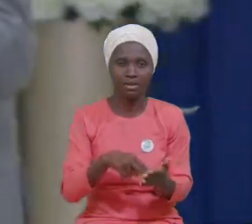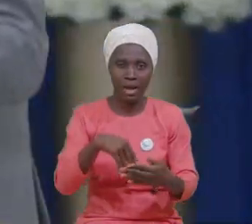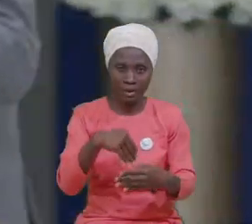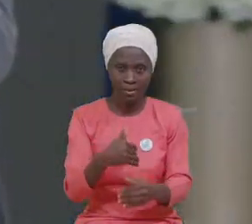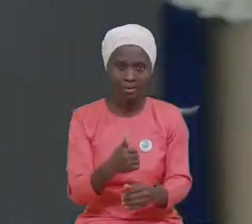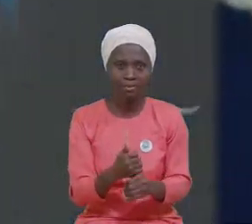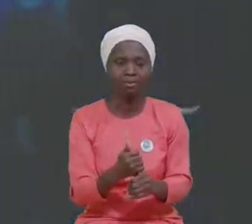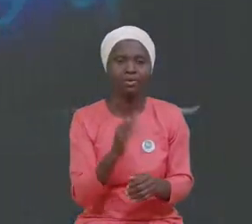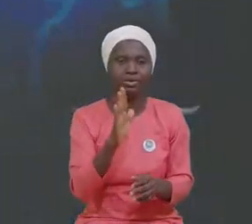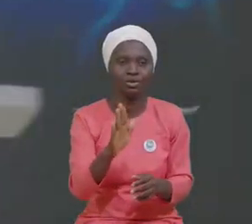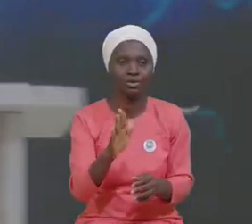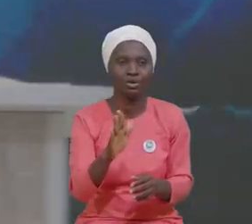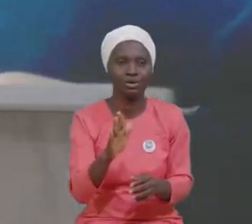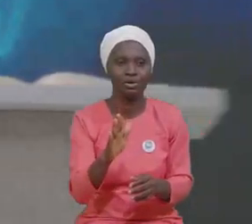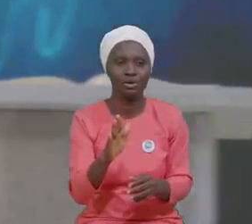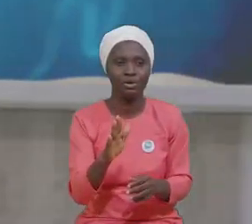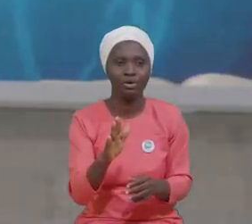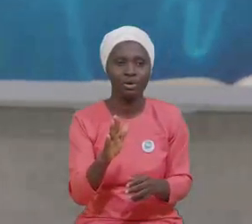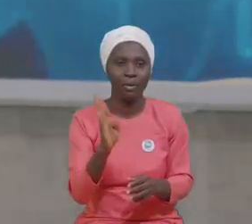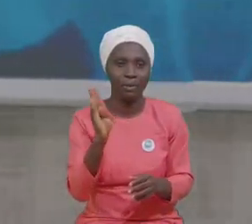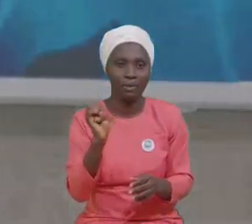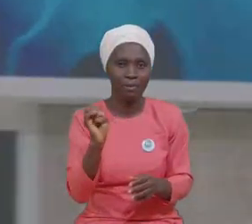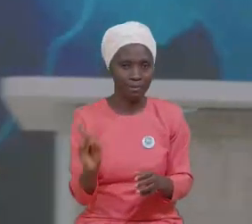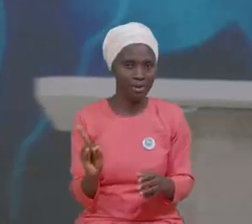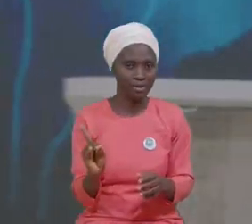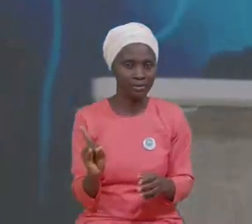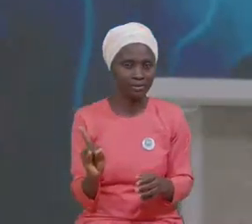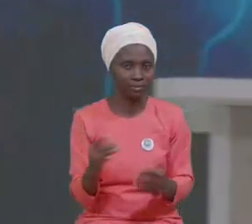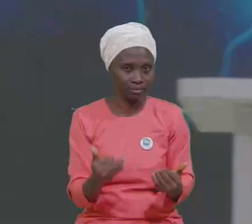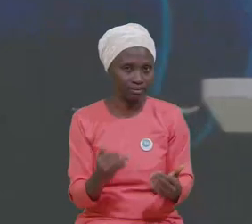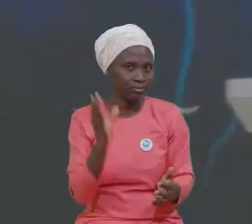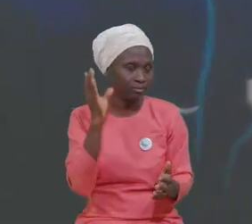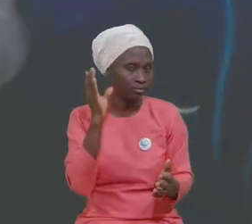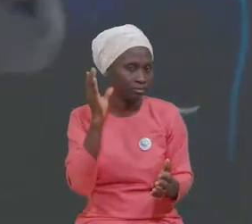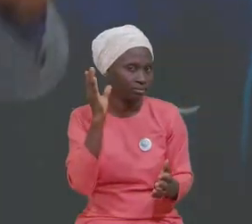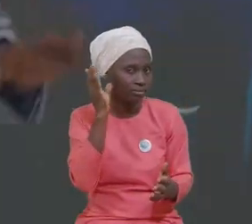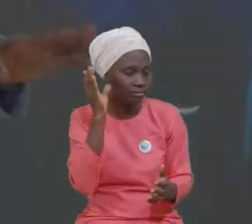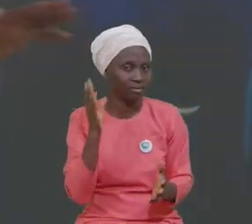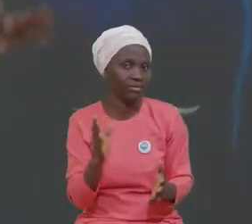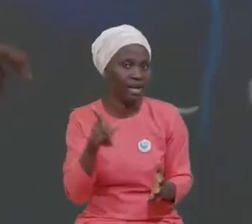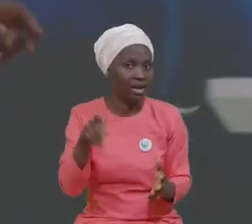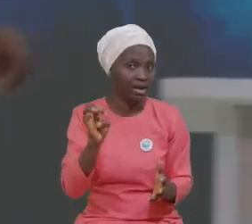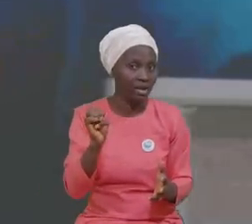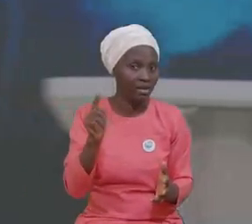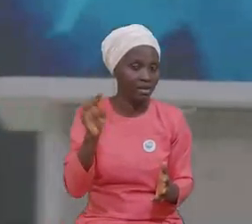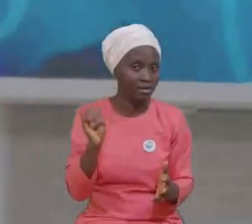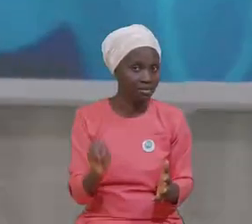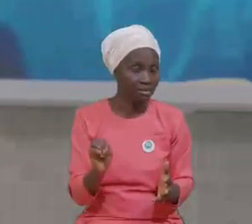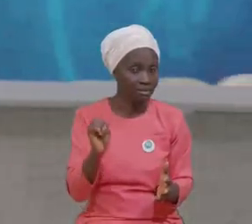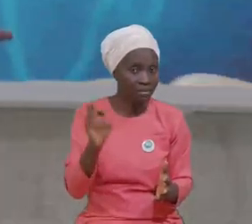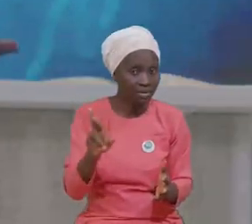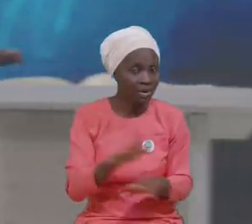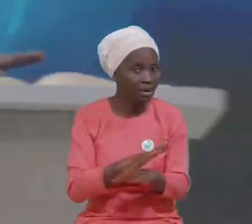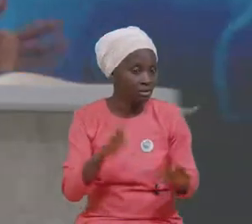et prends ton lit. Regardez quelque chose là-bas. Pierre ne l'a pas touché.